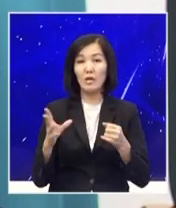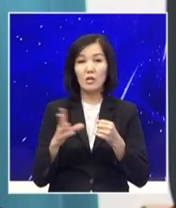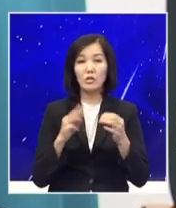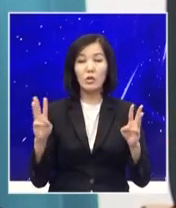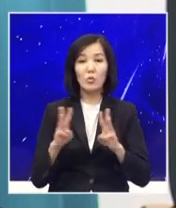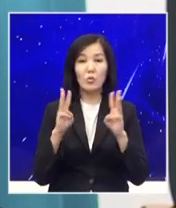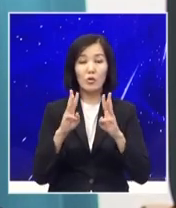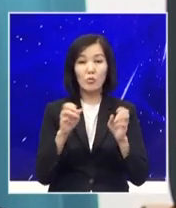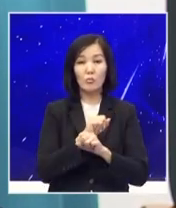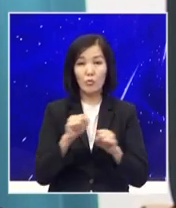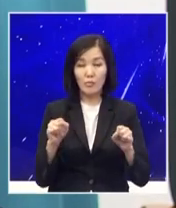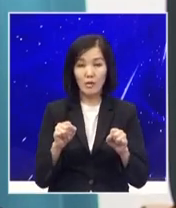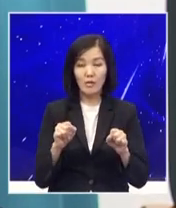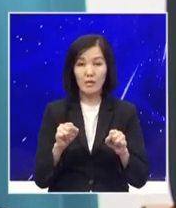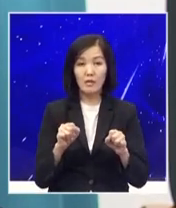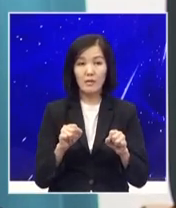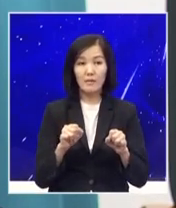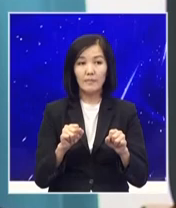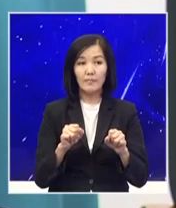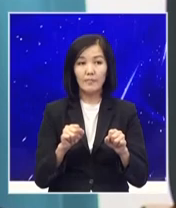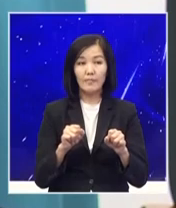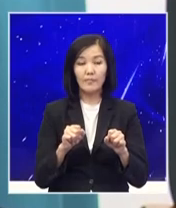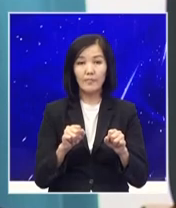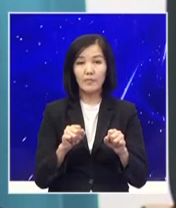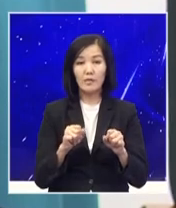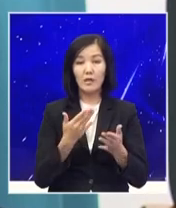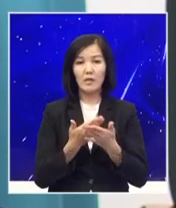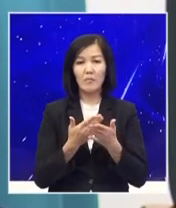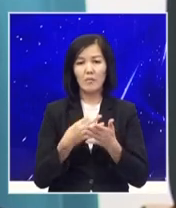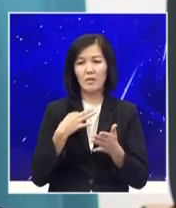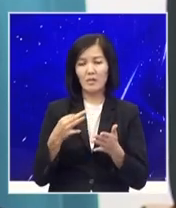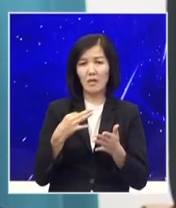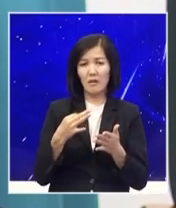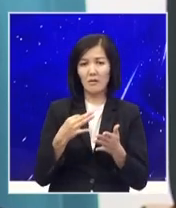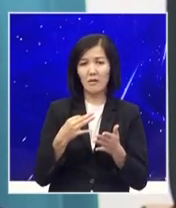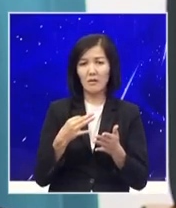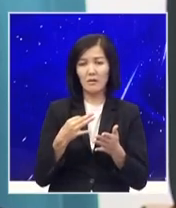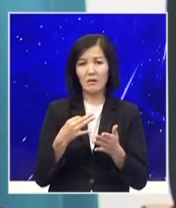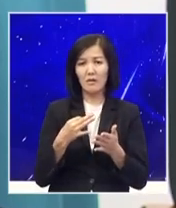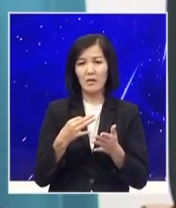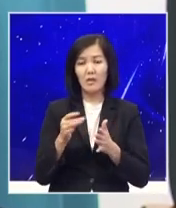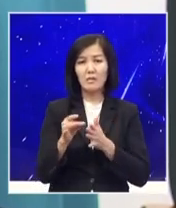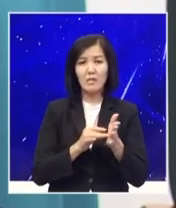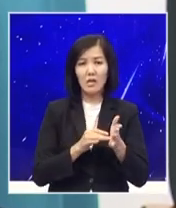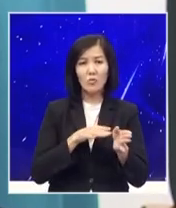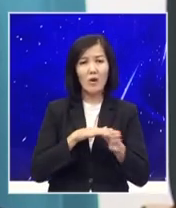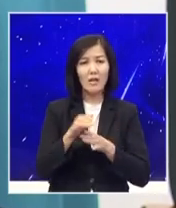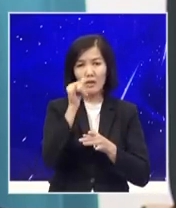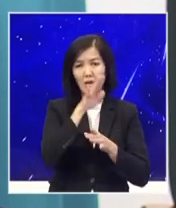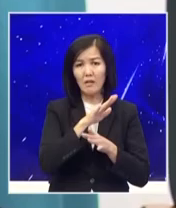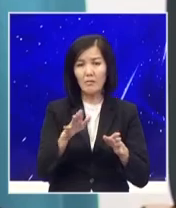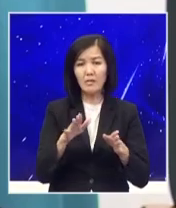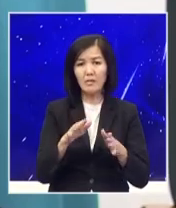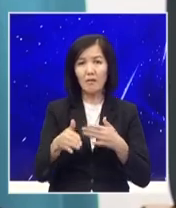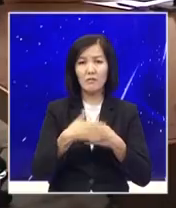деген. Несі ол, бұндай дүниеге даже қатты уақытында протокольный поручениеге жауап бермесе, значит,